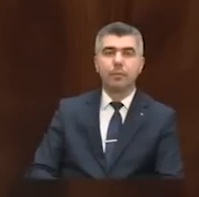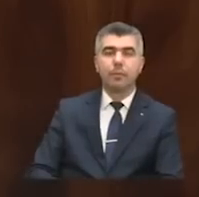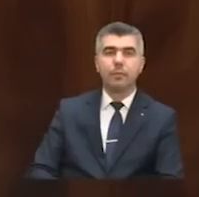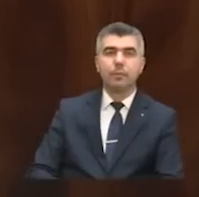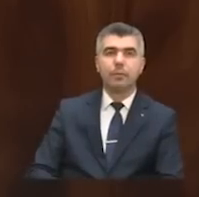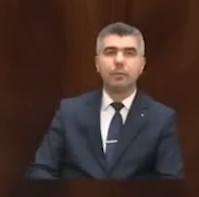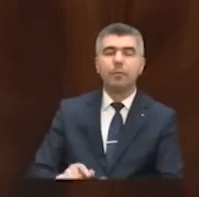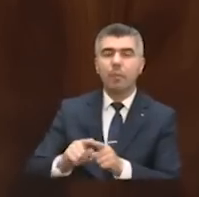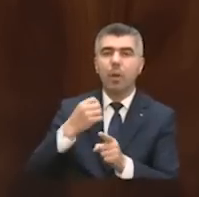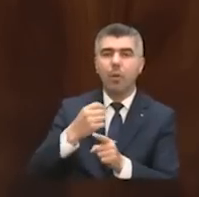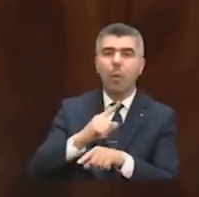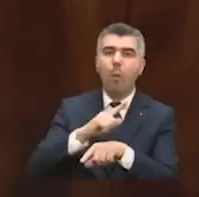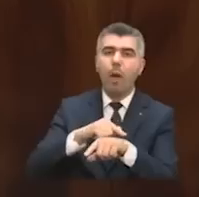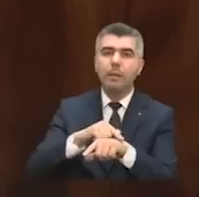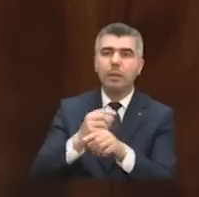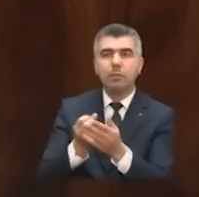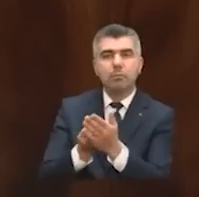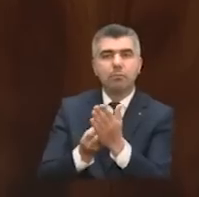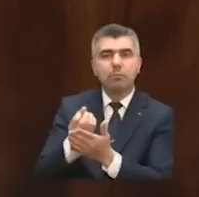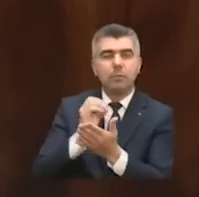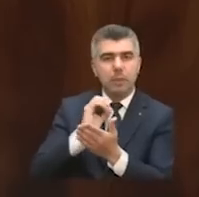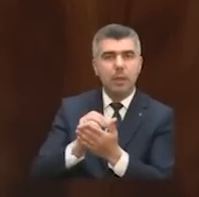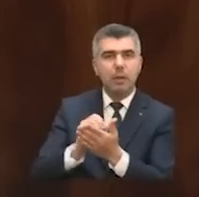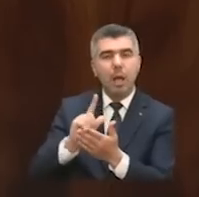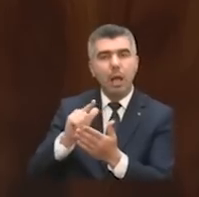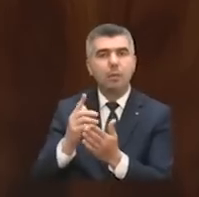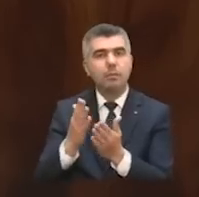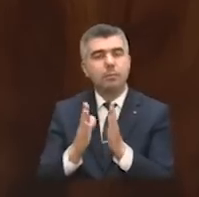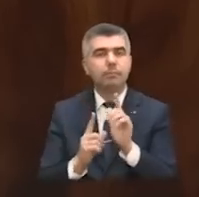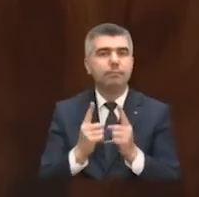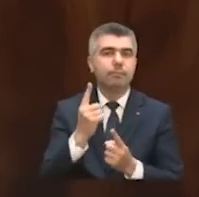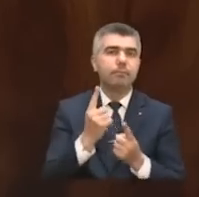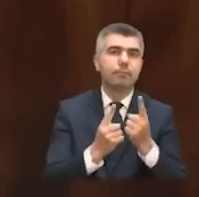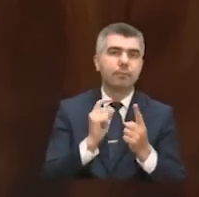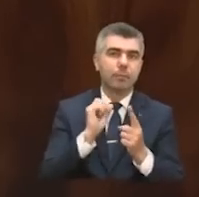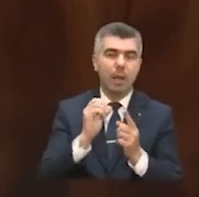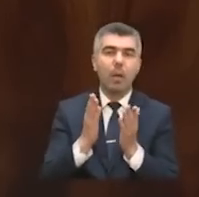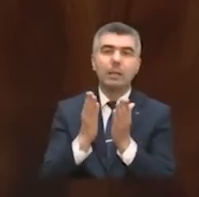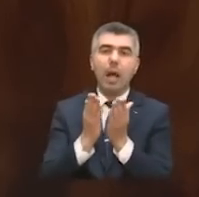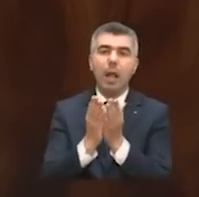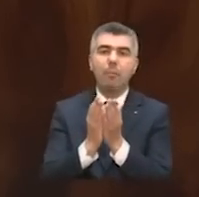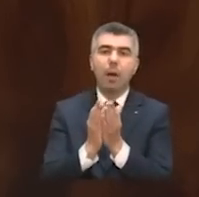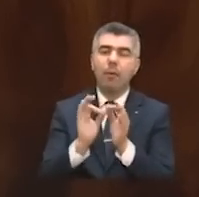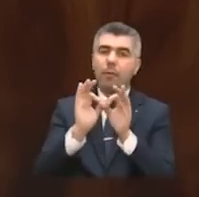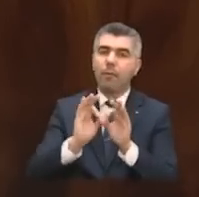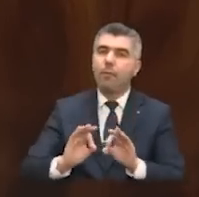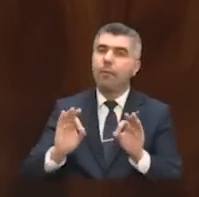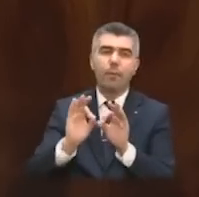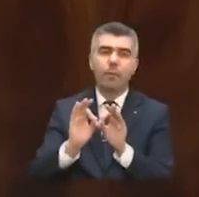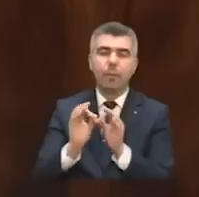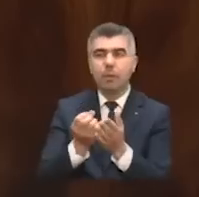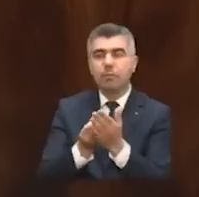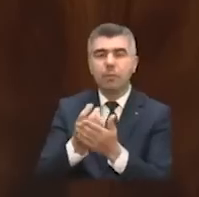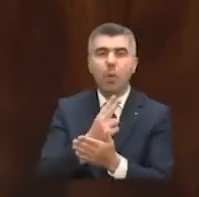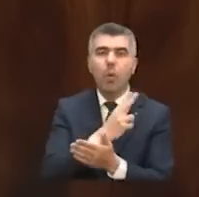على توزيع الحصص الزمنية للتدريس، وفي بعض الأحيان كيتحرم الطلبة من دراسة بعض المواد